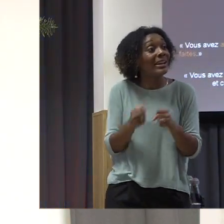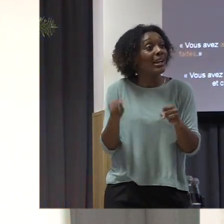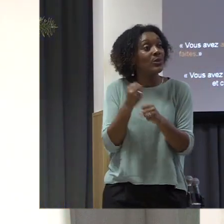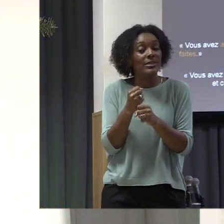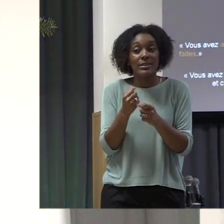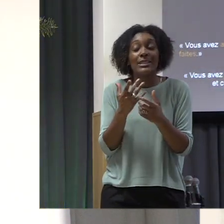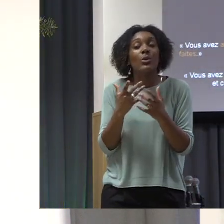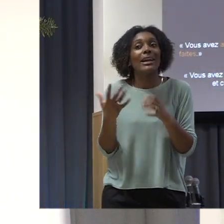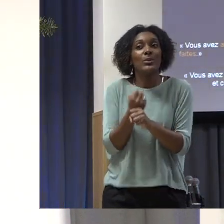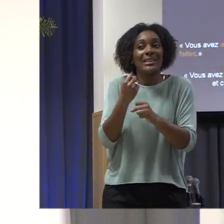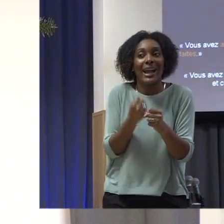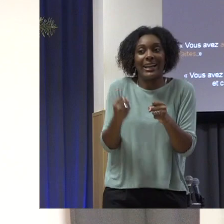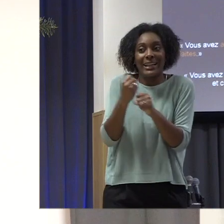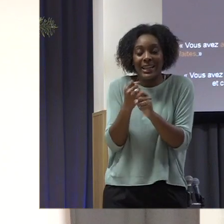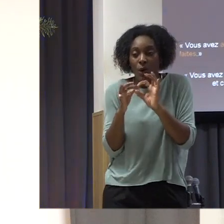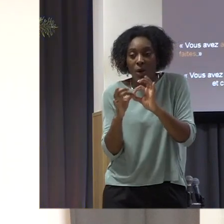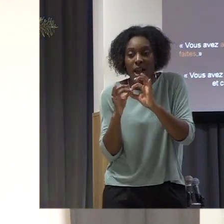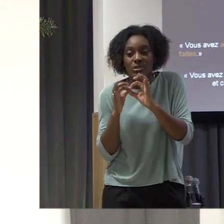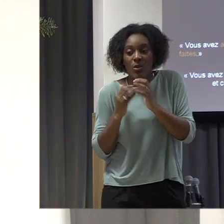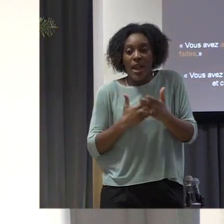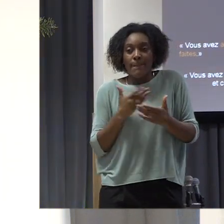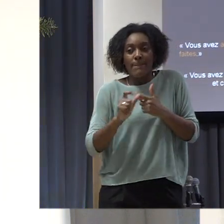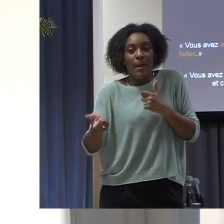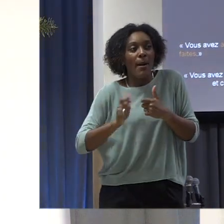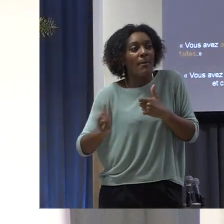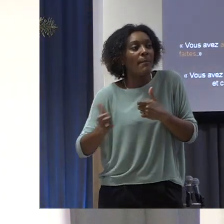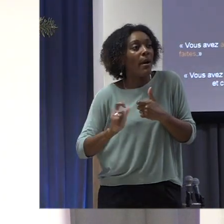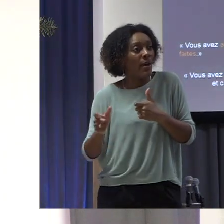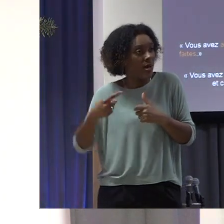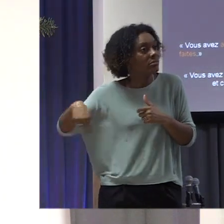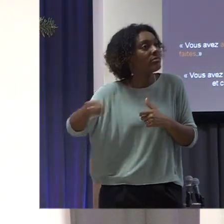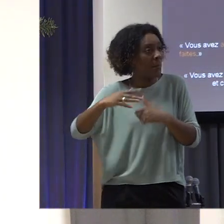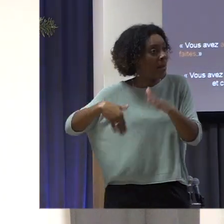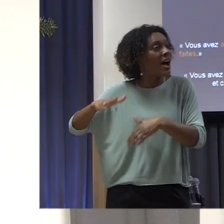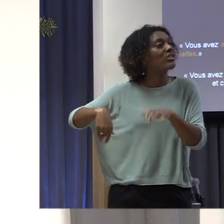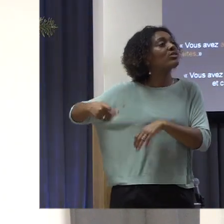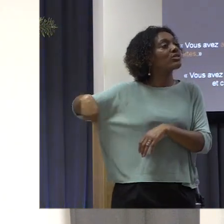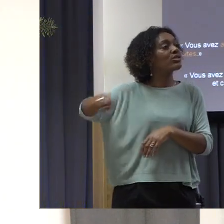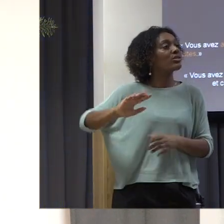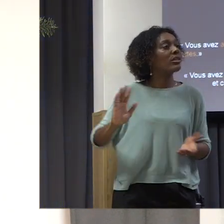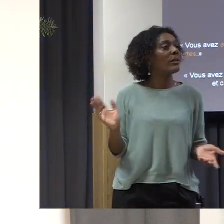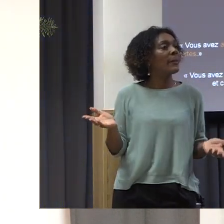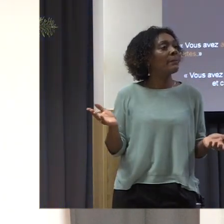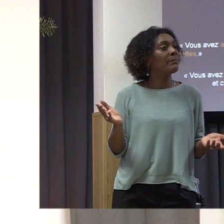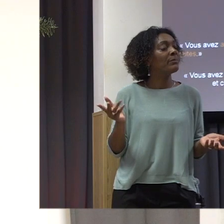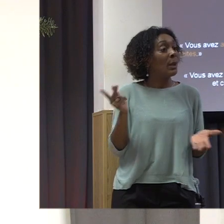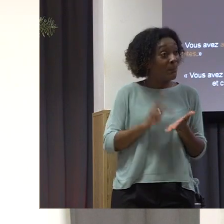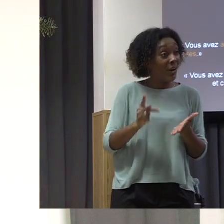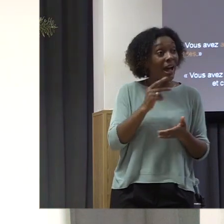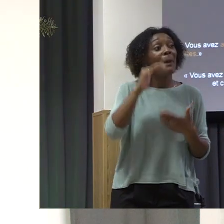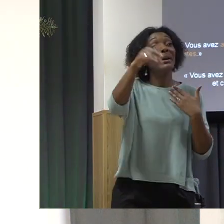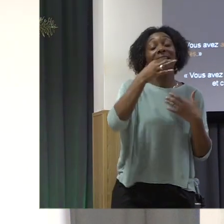De sorte qu'un peu plus loin, Paul pourra dire, concernant l'amour fraternel, je n'ai même pas besoin de vous dire quoi que ce soit sur ce